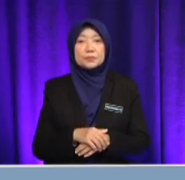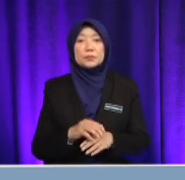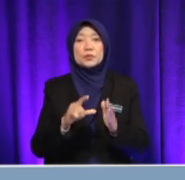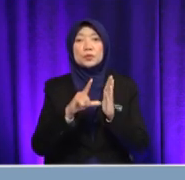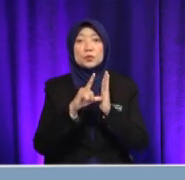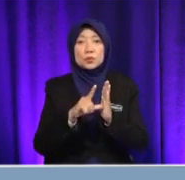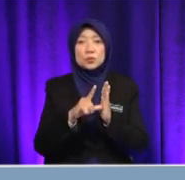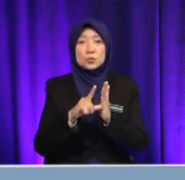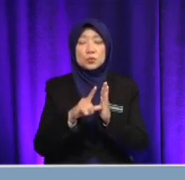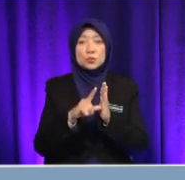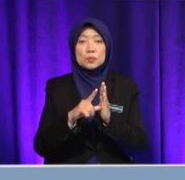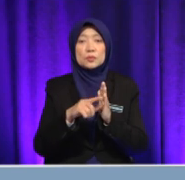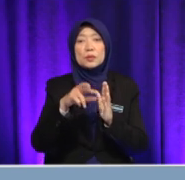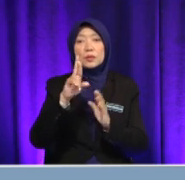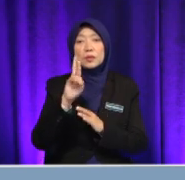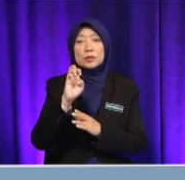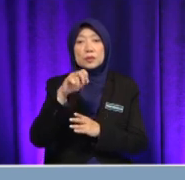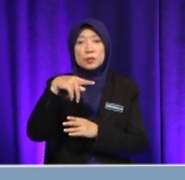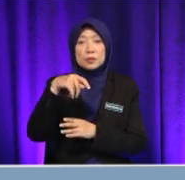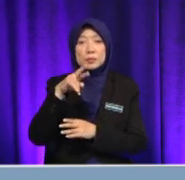Oke Logo revisi